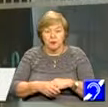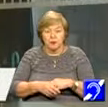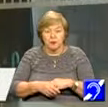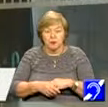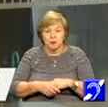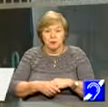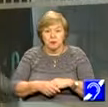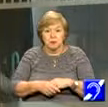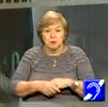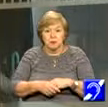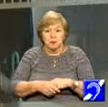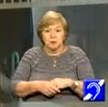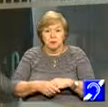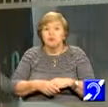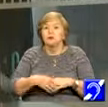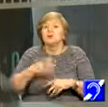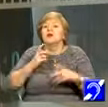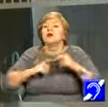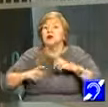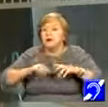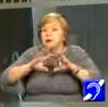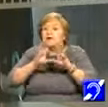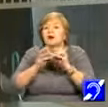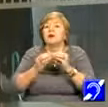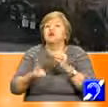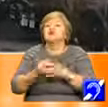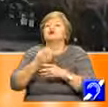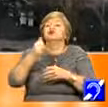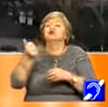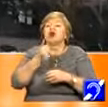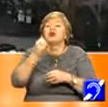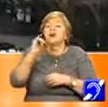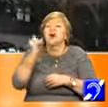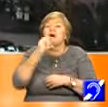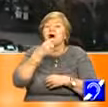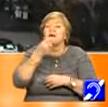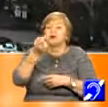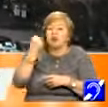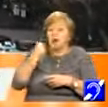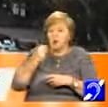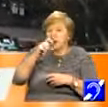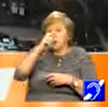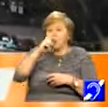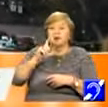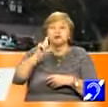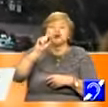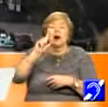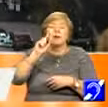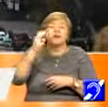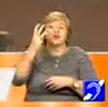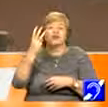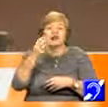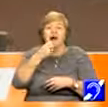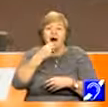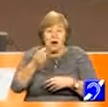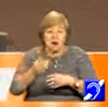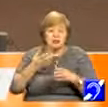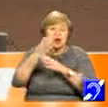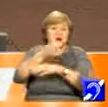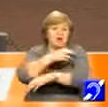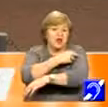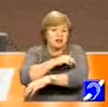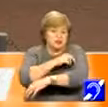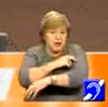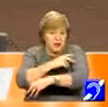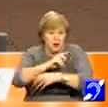Bun găsit! Calvarul familiei a început pe 16 ianuarie anul trecut, când bărbatul în vârstă de 73 de ani a mers la Spitalul